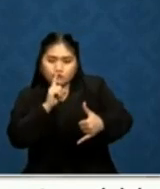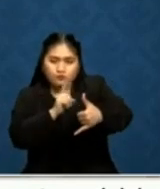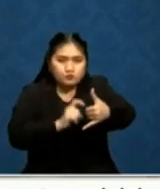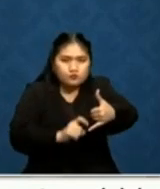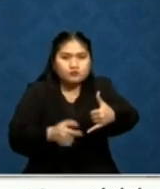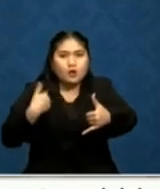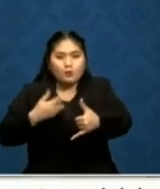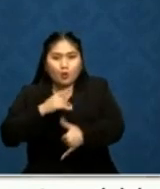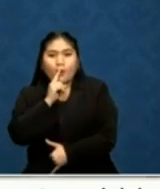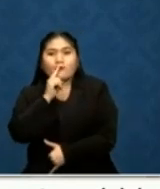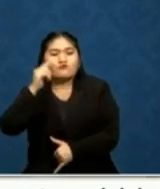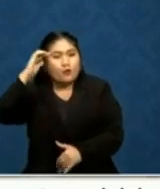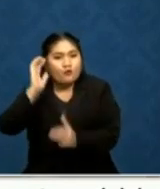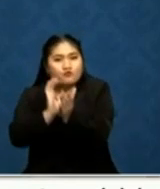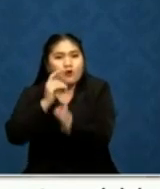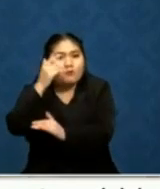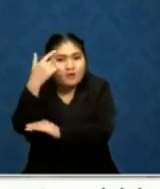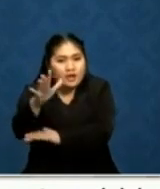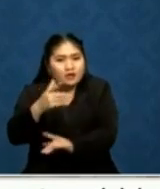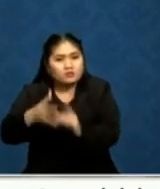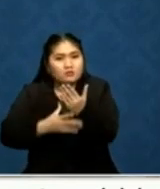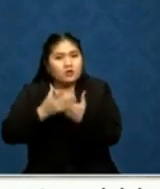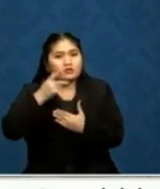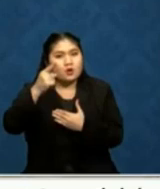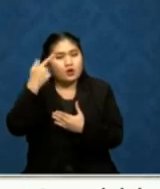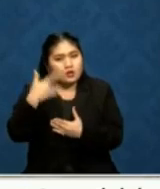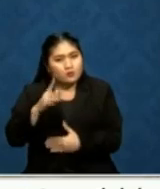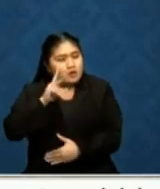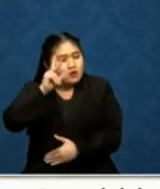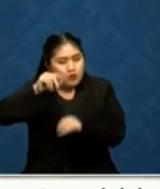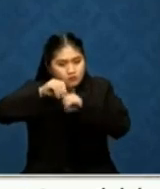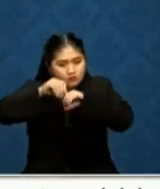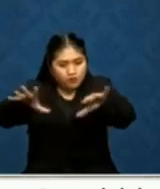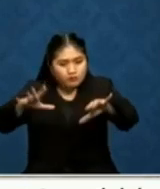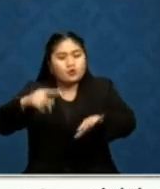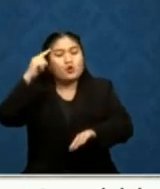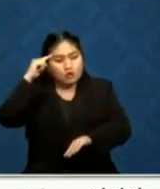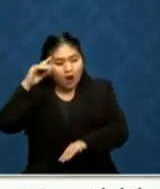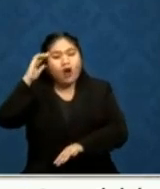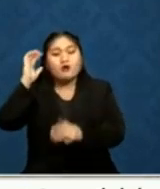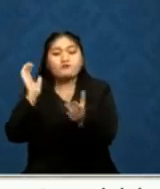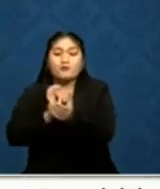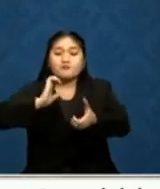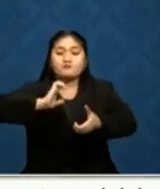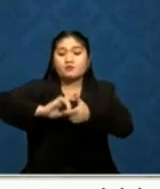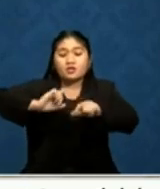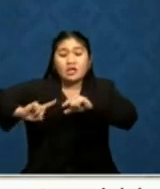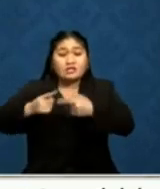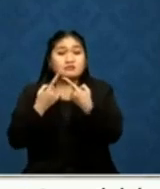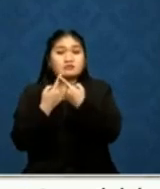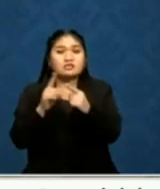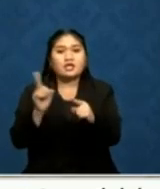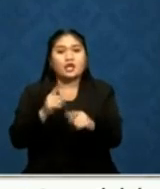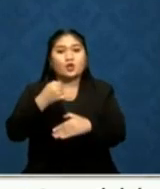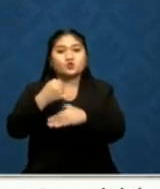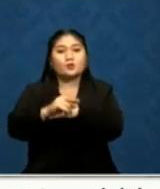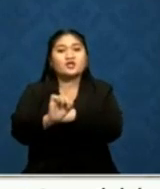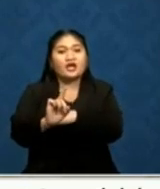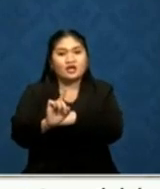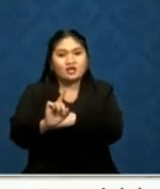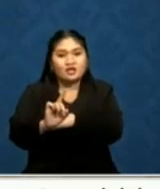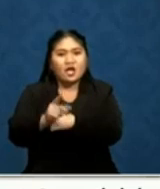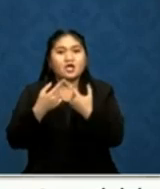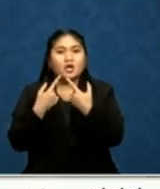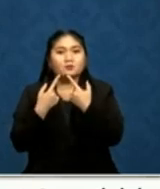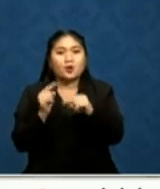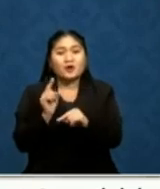จ้งความไปแล้วกว่า2อาทิตย์นะคะพอเรื่องเป็นประเด็นขึ้นมาเป็นข่าวขึ้นมาตำรวจก็เลยเริ่มประสานงานค่ะแต่สุดท้ายค่ะก็จบที่การได้รับคำ